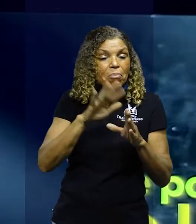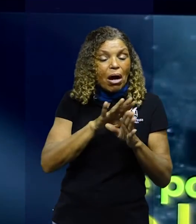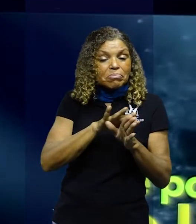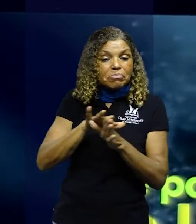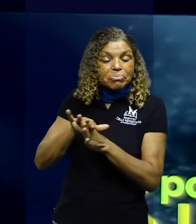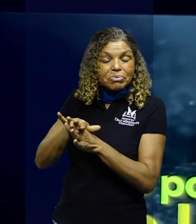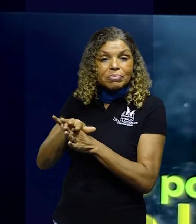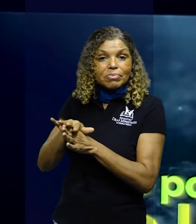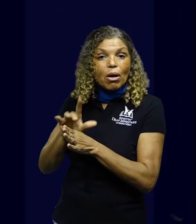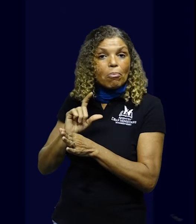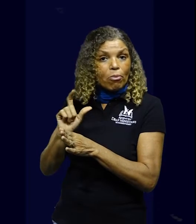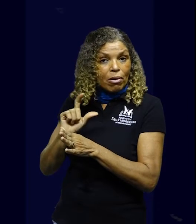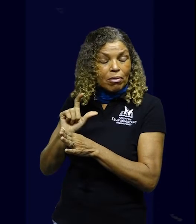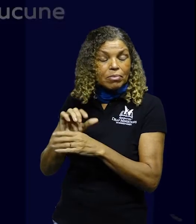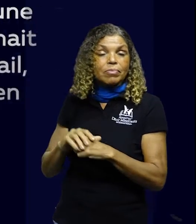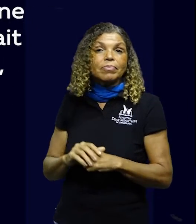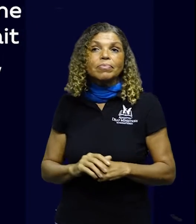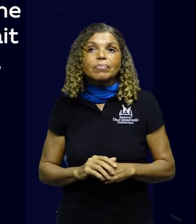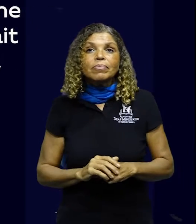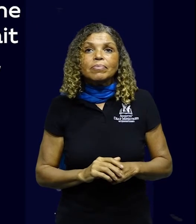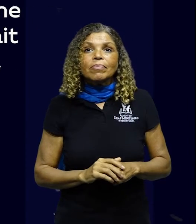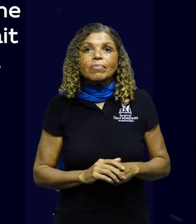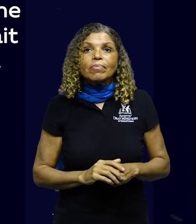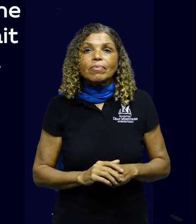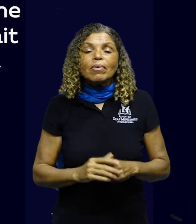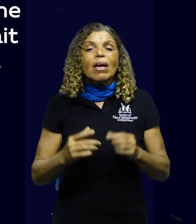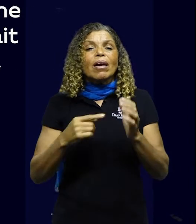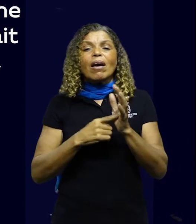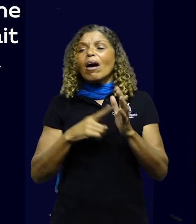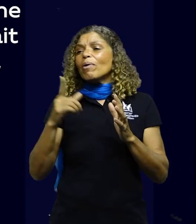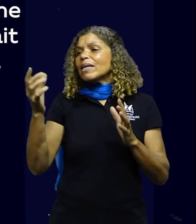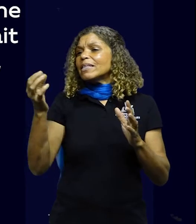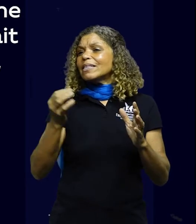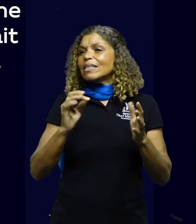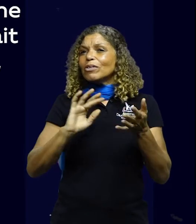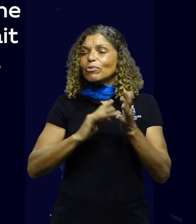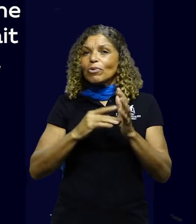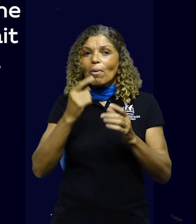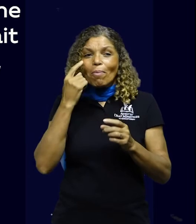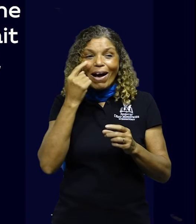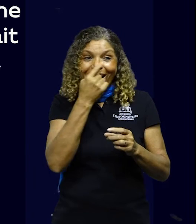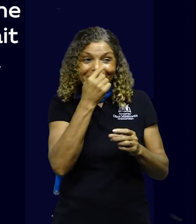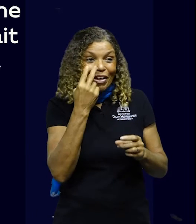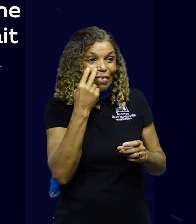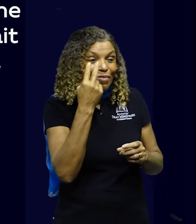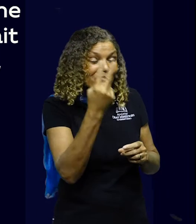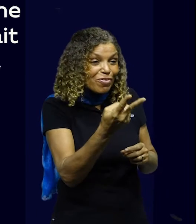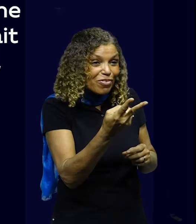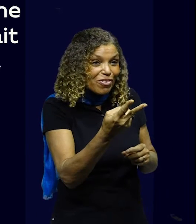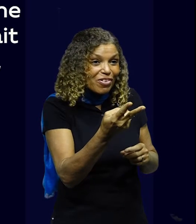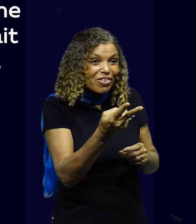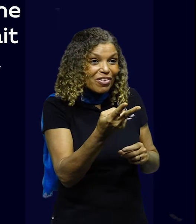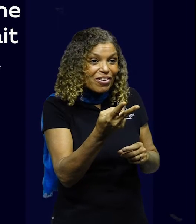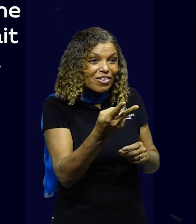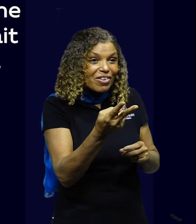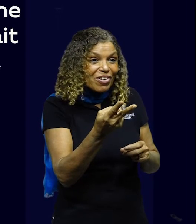dans Ecclésiaste chapitre 2, verset 10, quand il dit « Tout ce que mes yeux avaient désiré, je ne